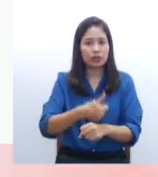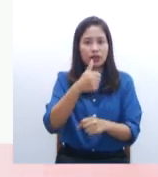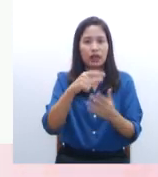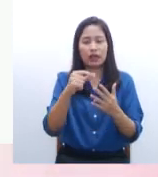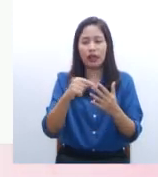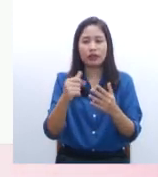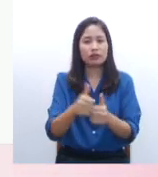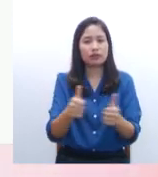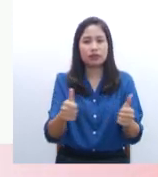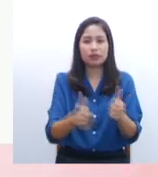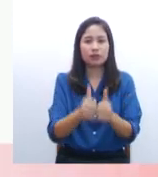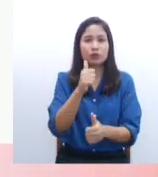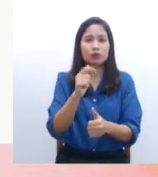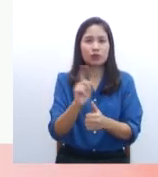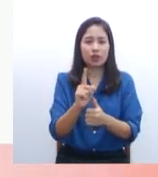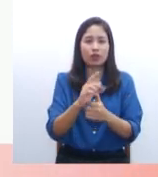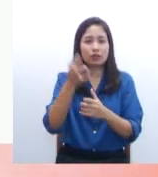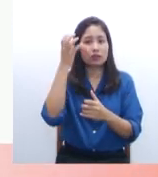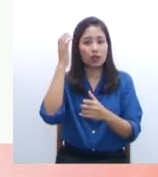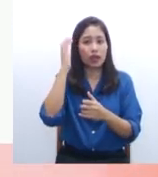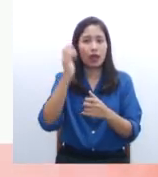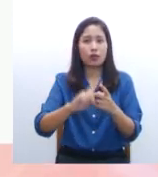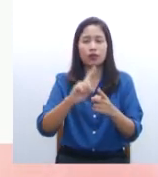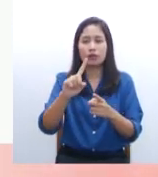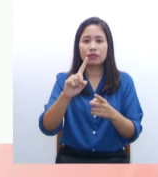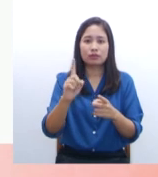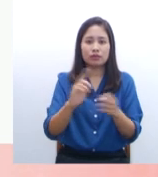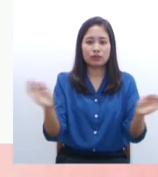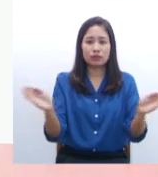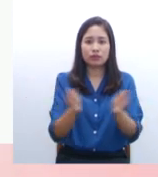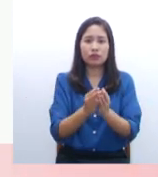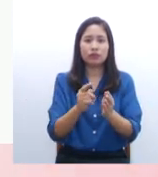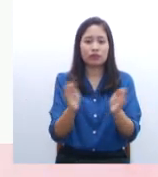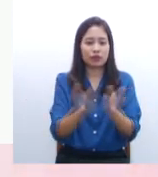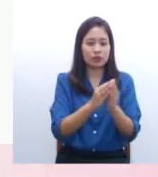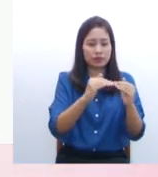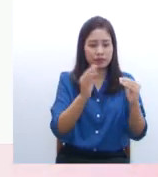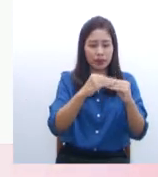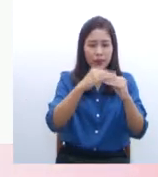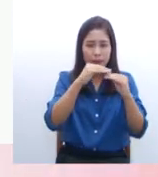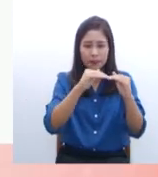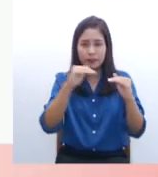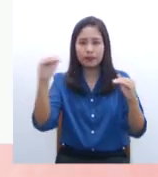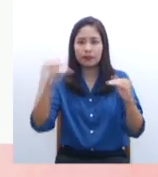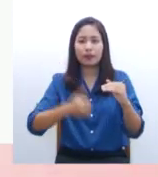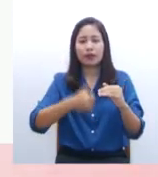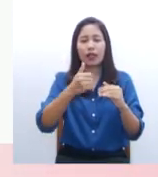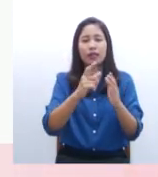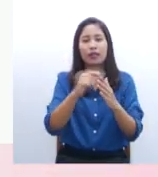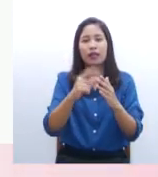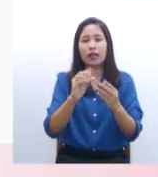การประเมินคือสปสระแก้วเขต1นะครับที่มีคะแนนพัฒนาการของผลการประเมินสูงขึ้นอย่างต่อเนื่องนะครับปีนี้ก็ทำไปได้